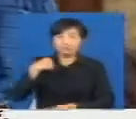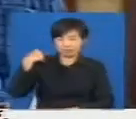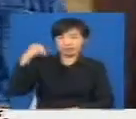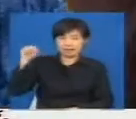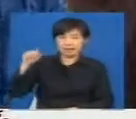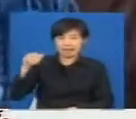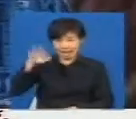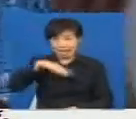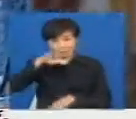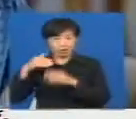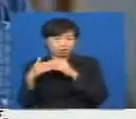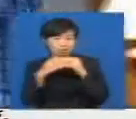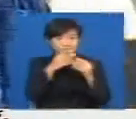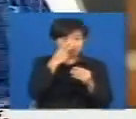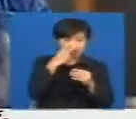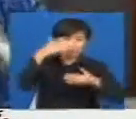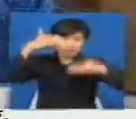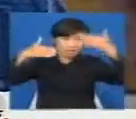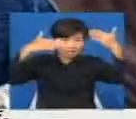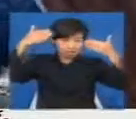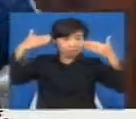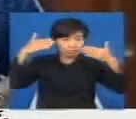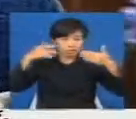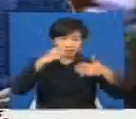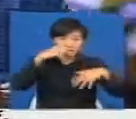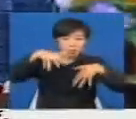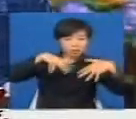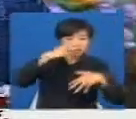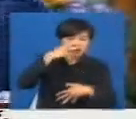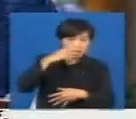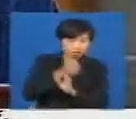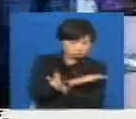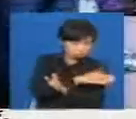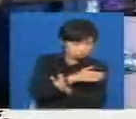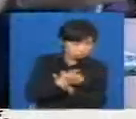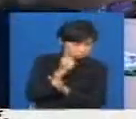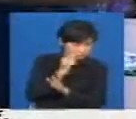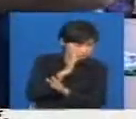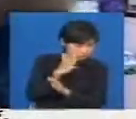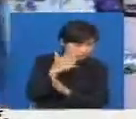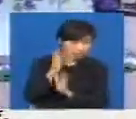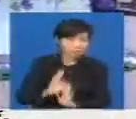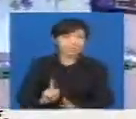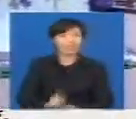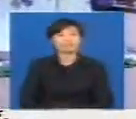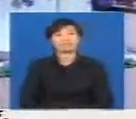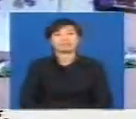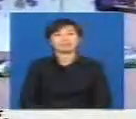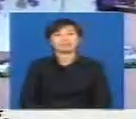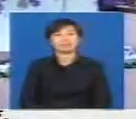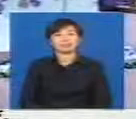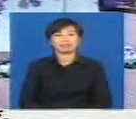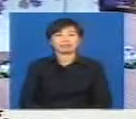ว่านิทรรศการที่ผู้นำแล้วก็ได้เปิดให้ประชาชนดูมาแล้ว 4-5 วันเป็นยังไงกันบ้างนะฮะ